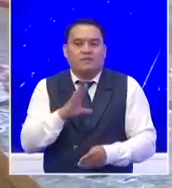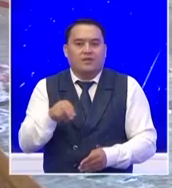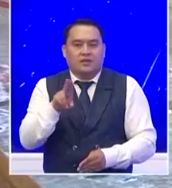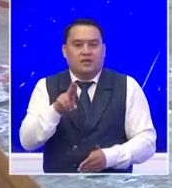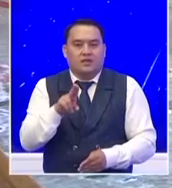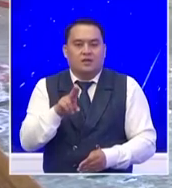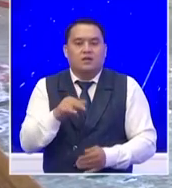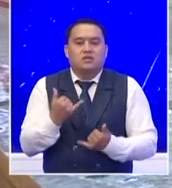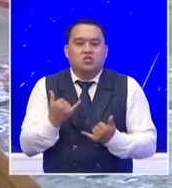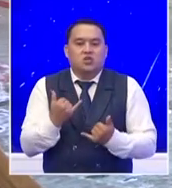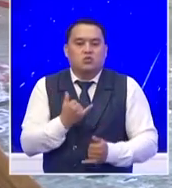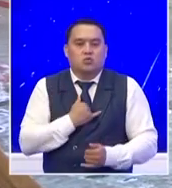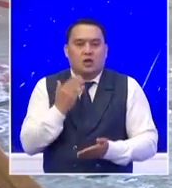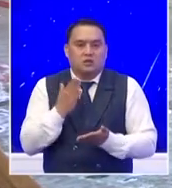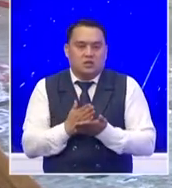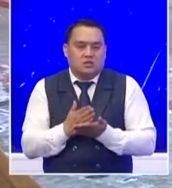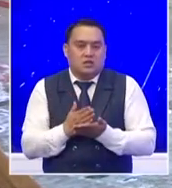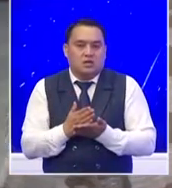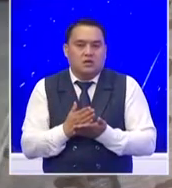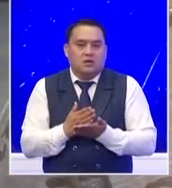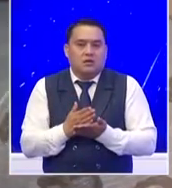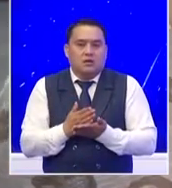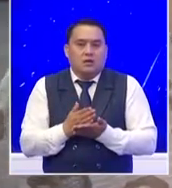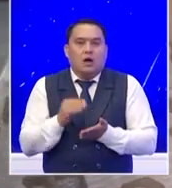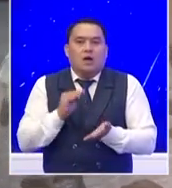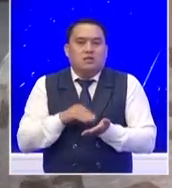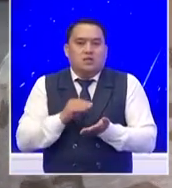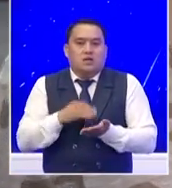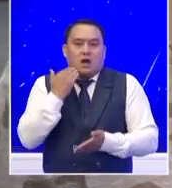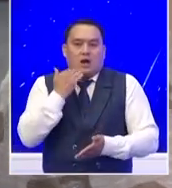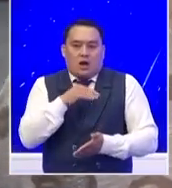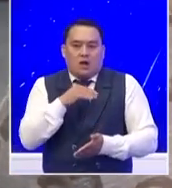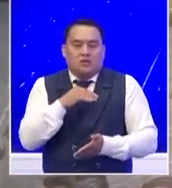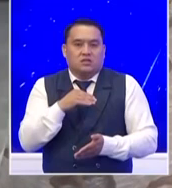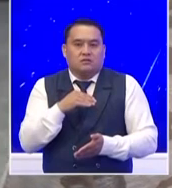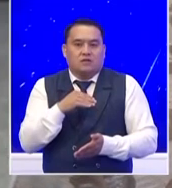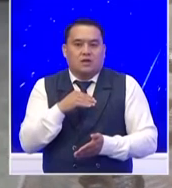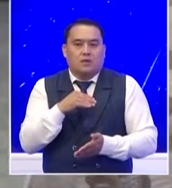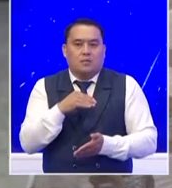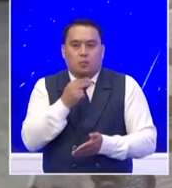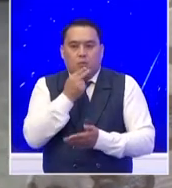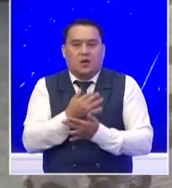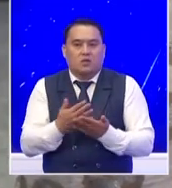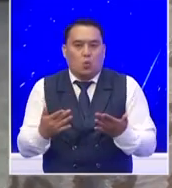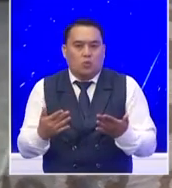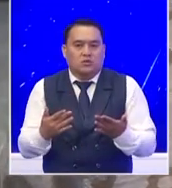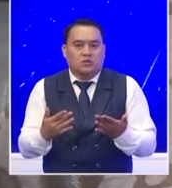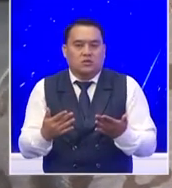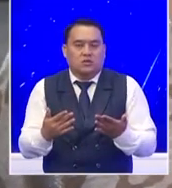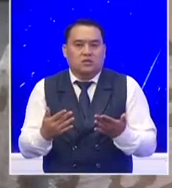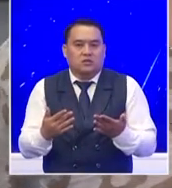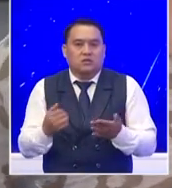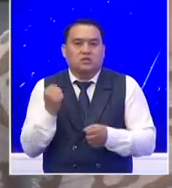В настоящее время, думаем, они оценят качество нашей продукции, потому что продукция именно модифицирована